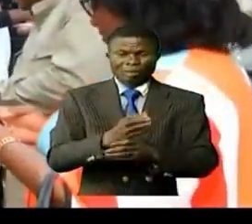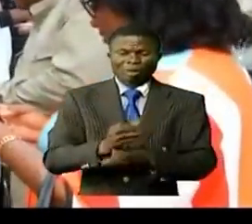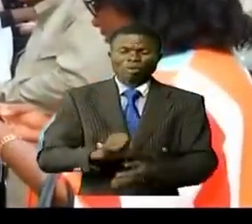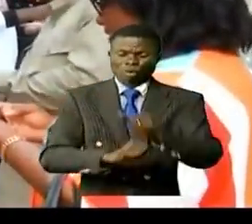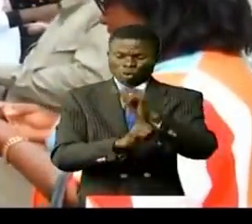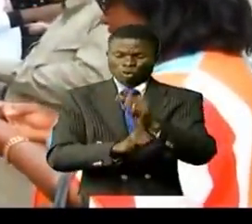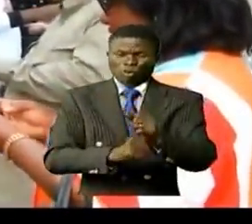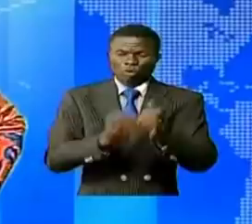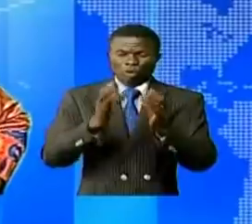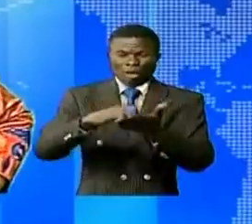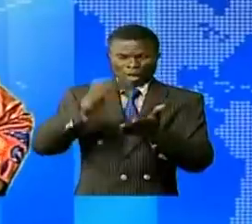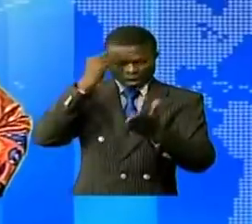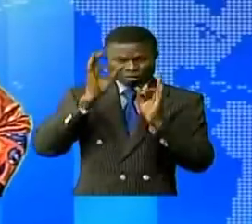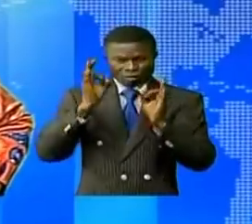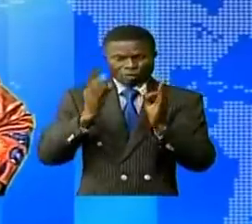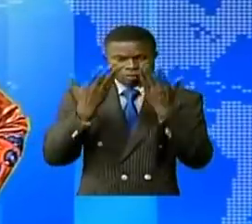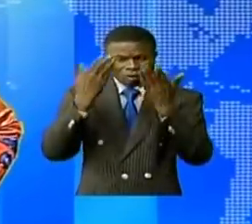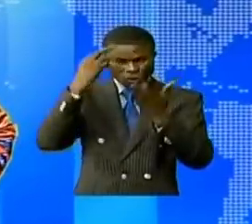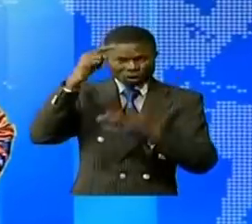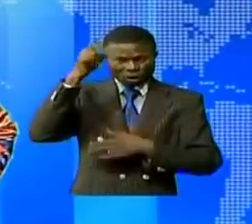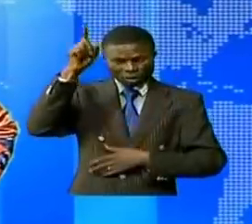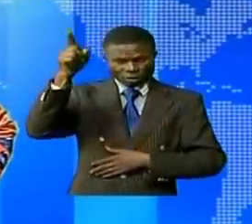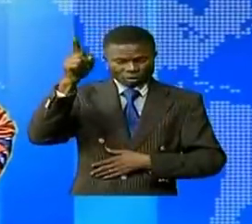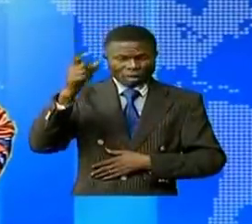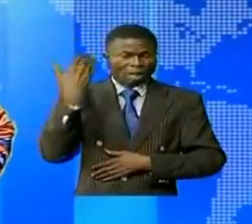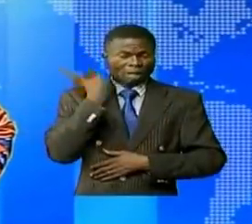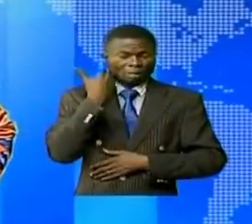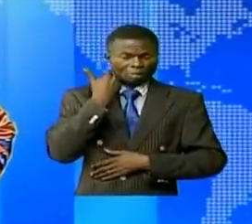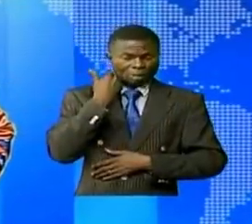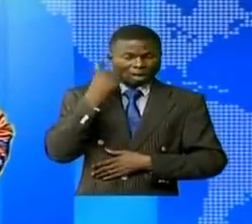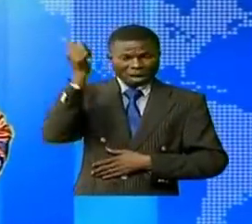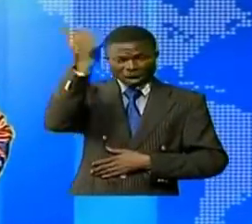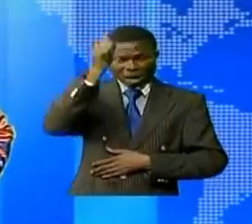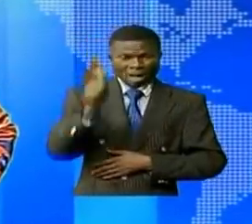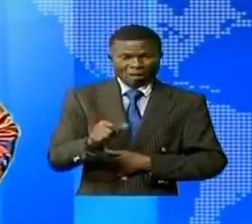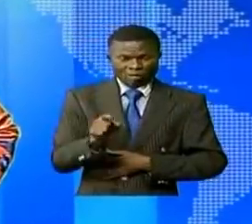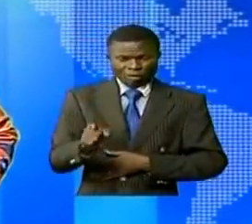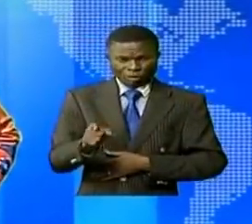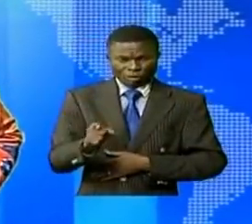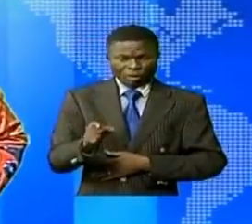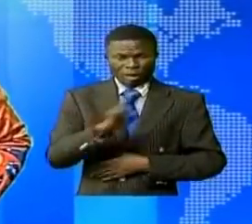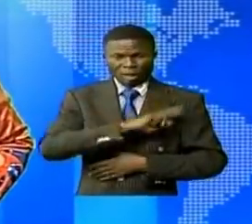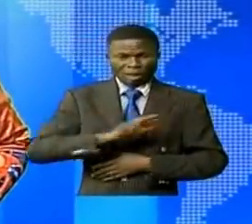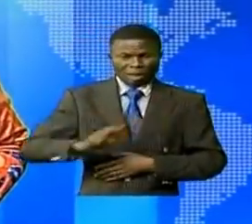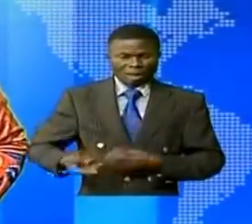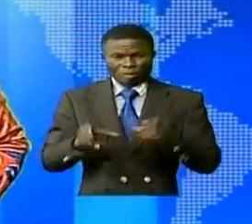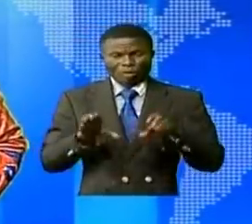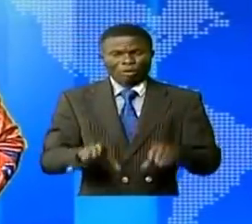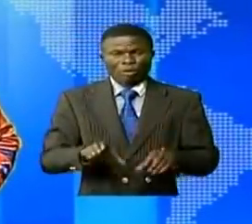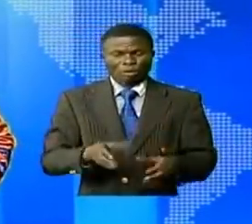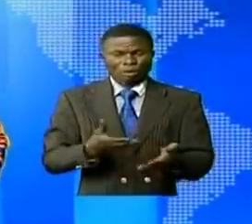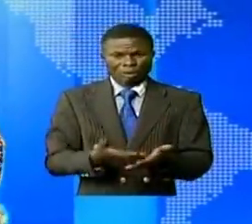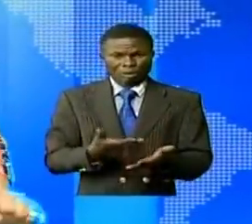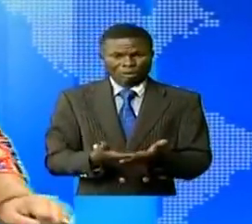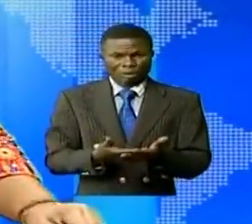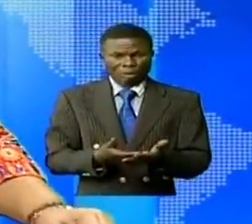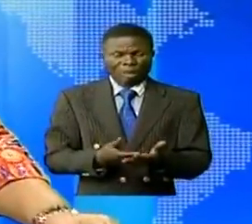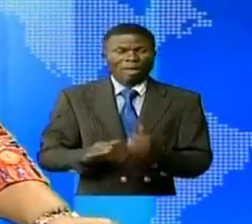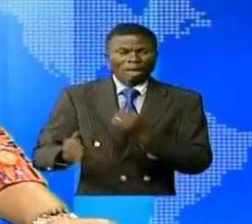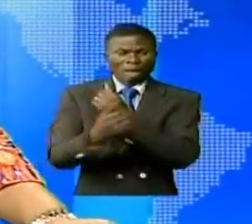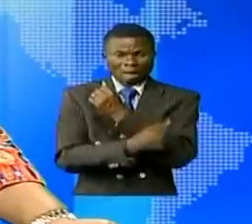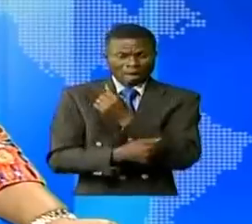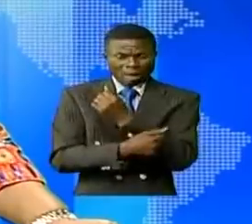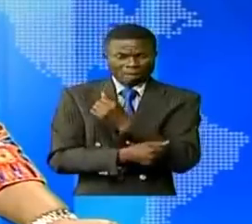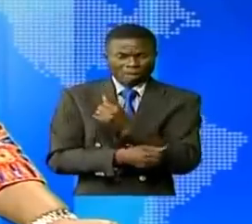cet effet. Les maladies tropicales négligées, elles existent en République démocratique du Congo et notre pays a même